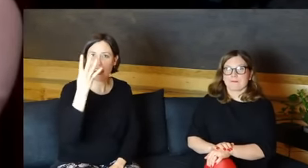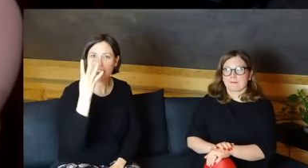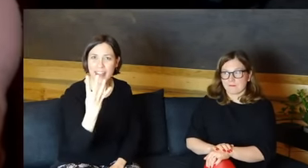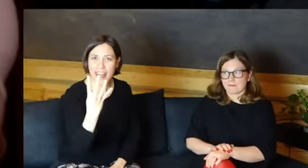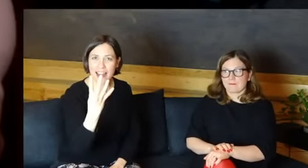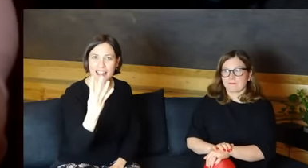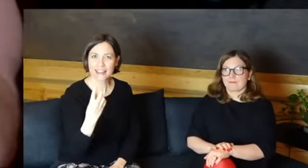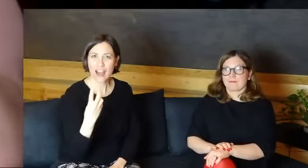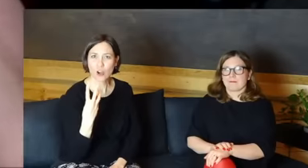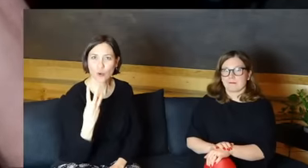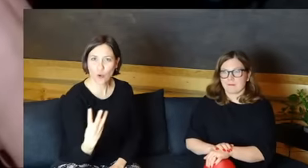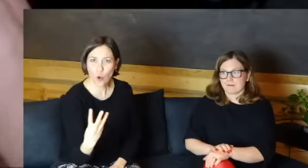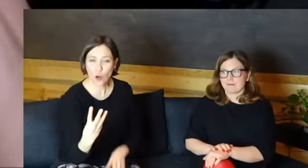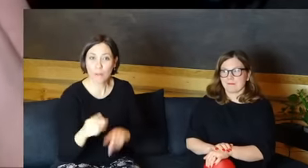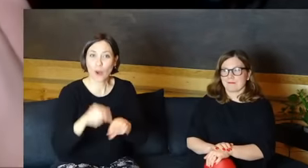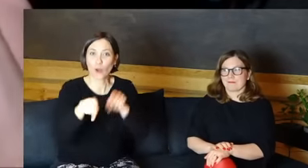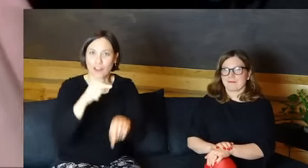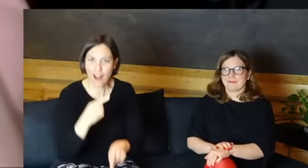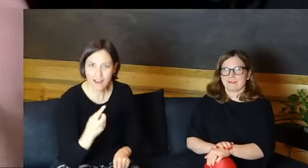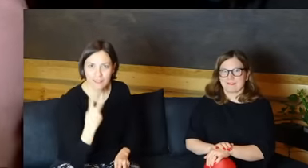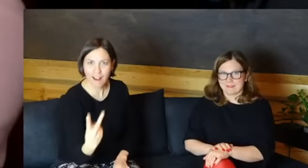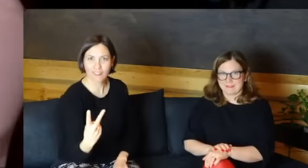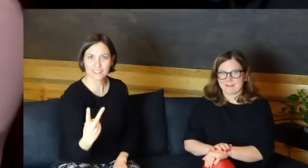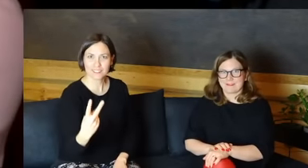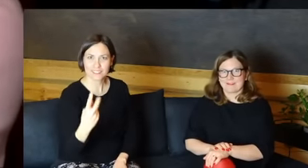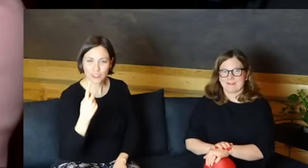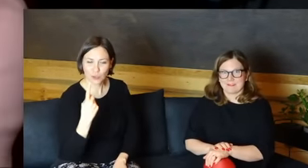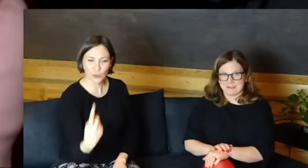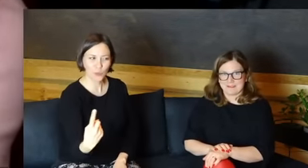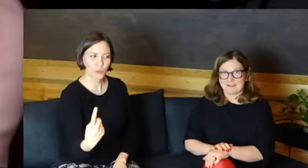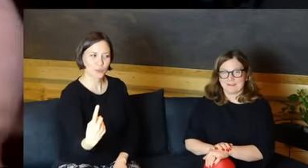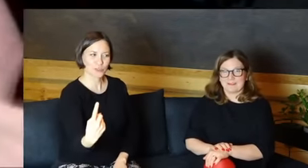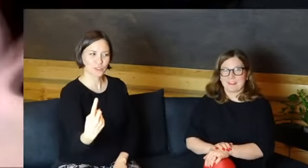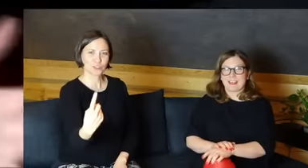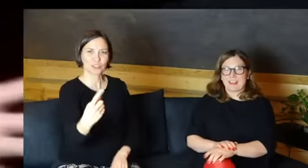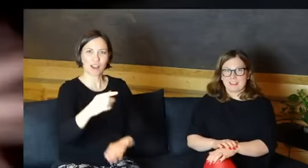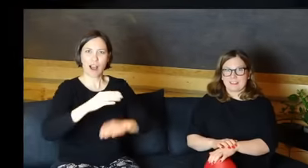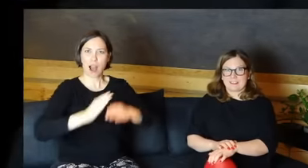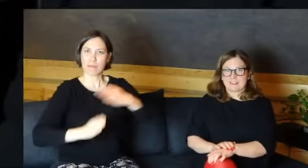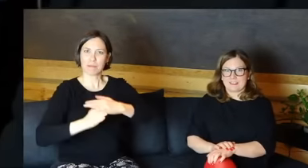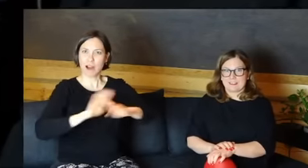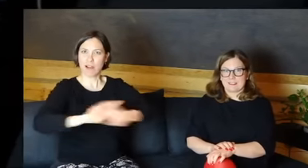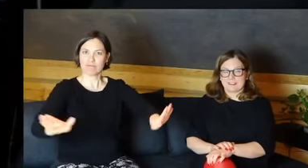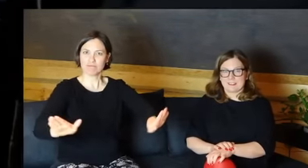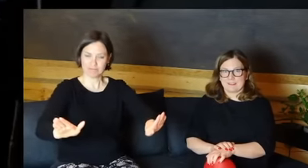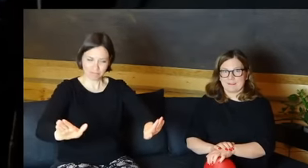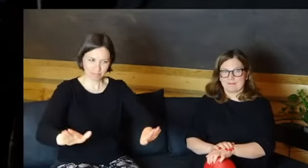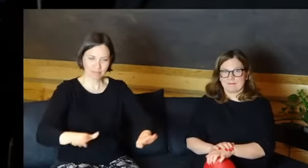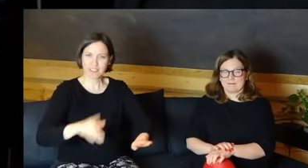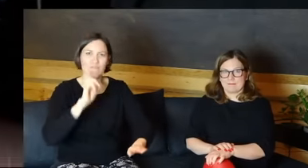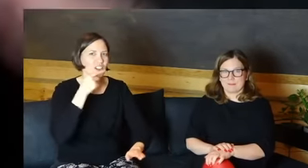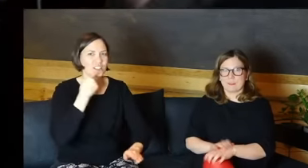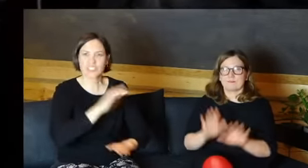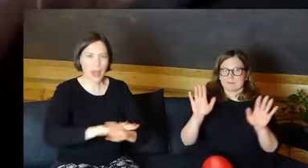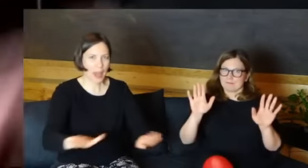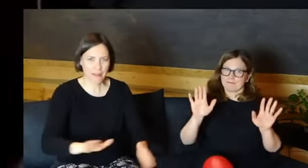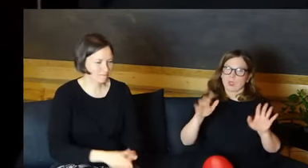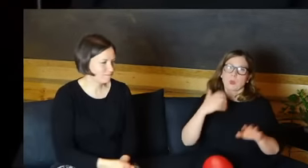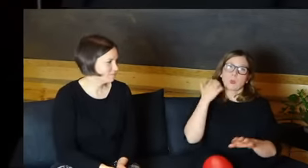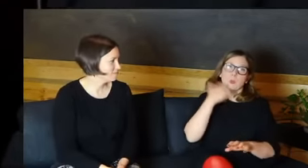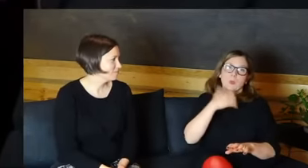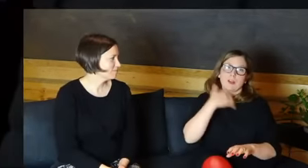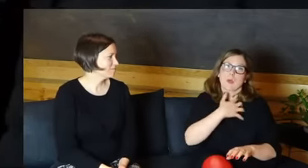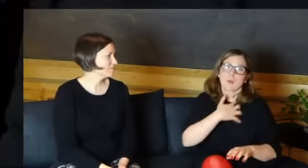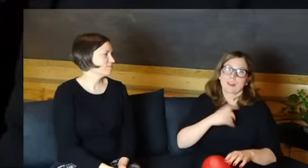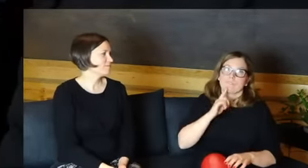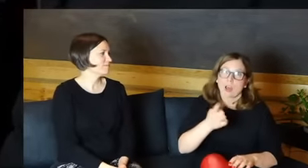4, 3 loikkaa, 2, 1. Aika! Älkää enää vastatko, nyt me ei enää hyväksytä. Nyt on ihan turha